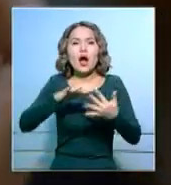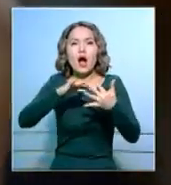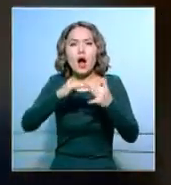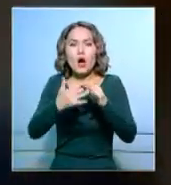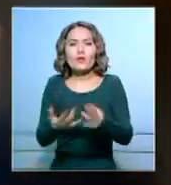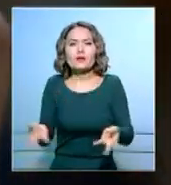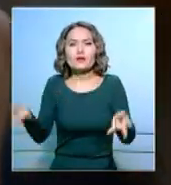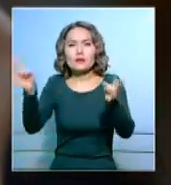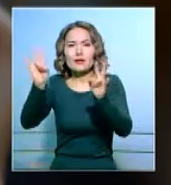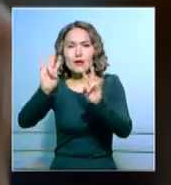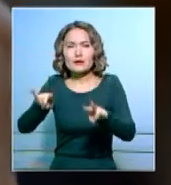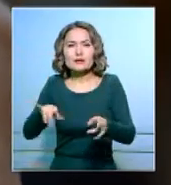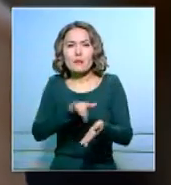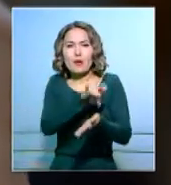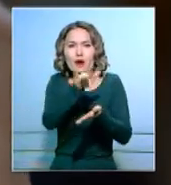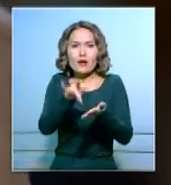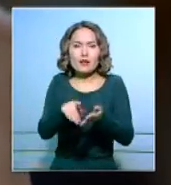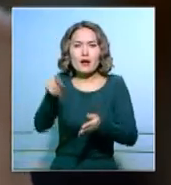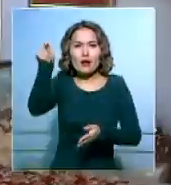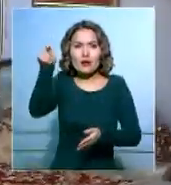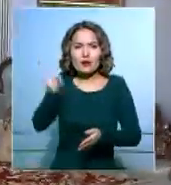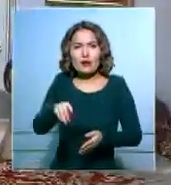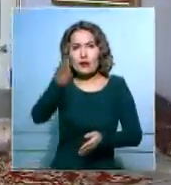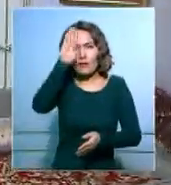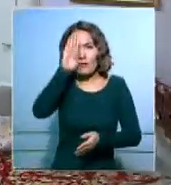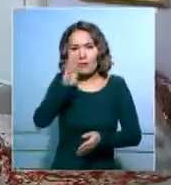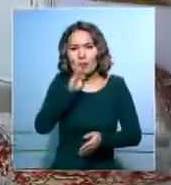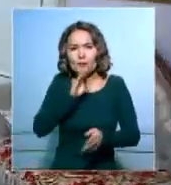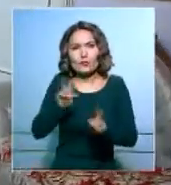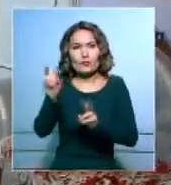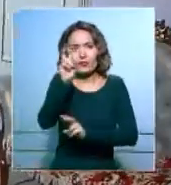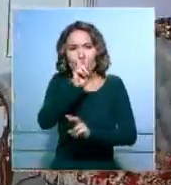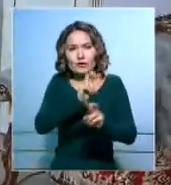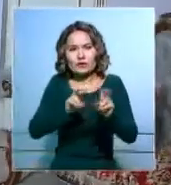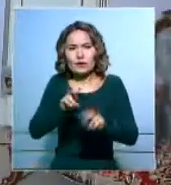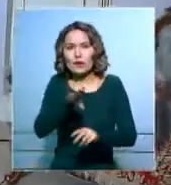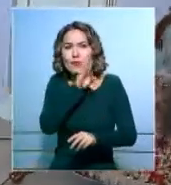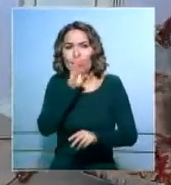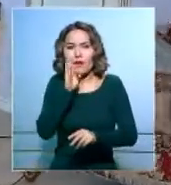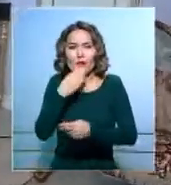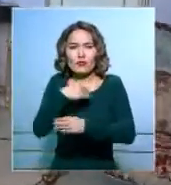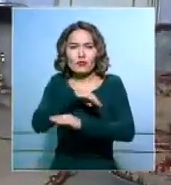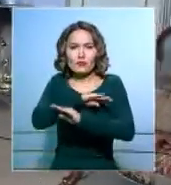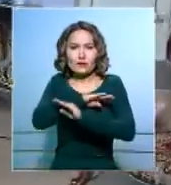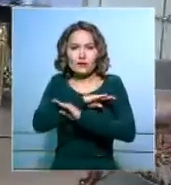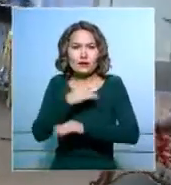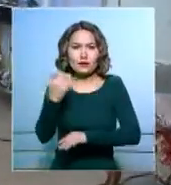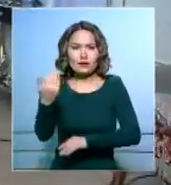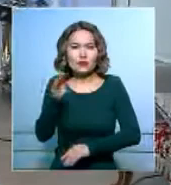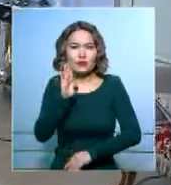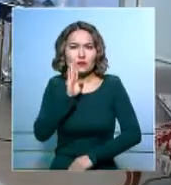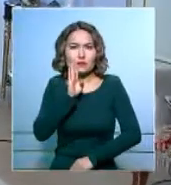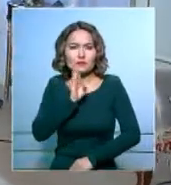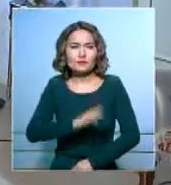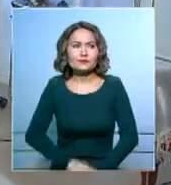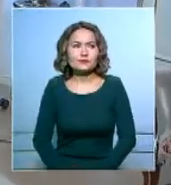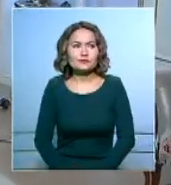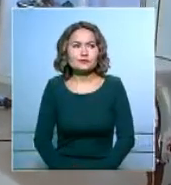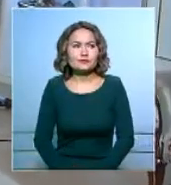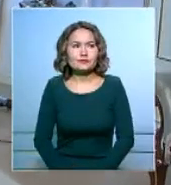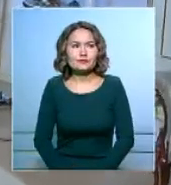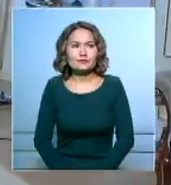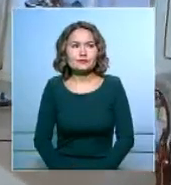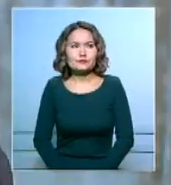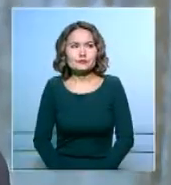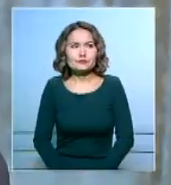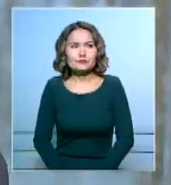ортадағы өгей өмірі басталады. Ну все, все остальное в офисе будем решать. Хорошо, вечером увидимся. Давай, пока-пока. Так, что у